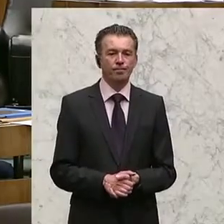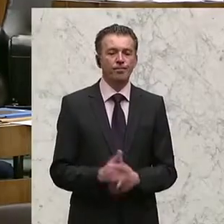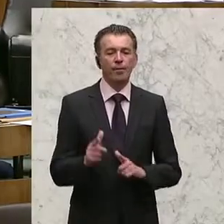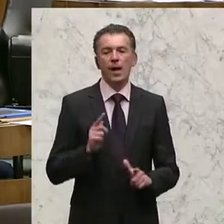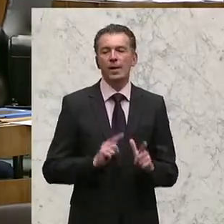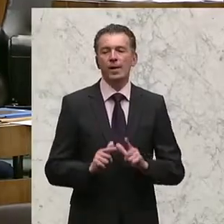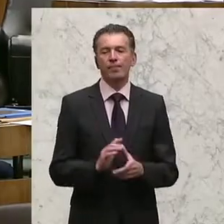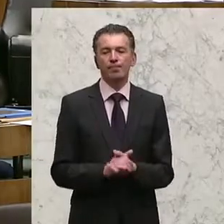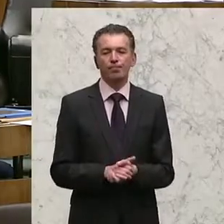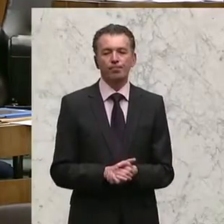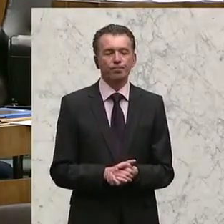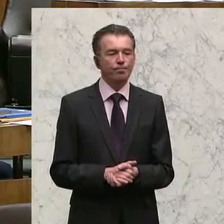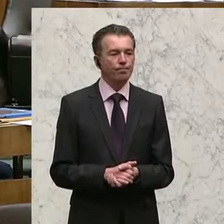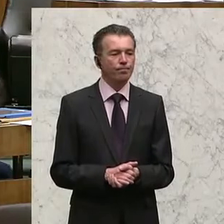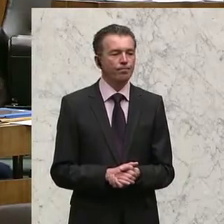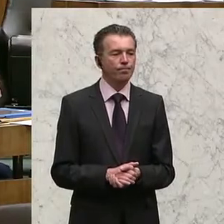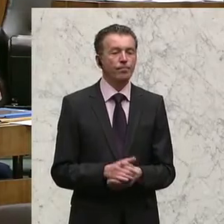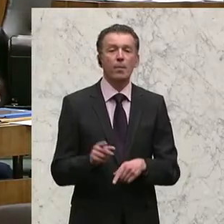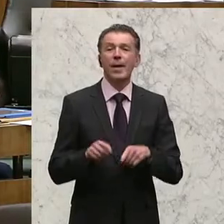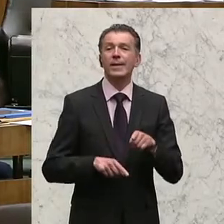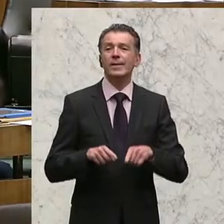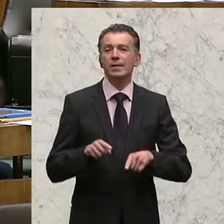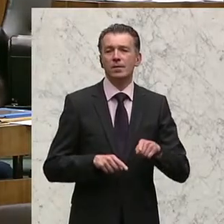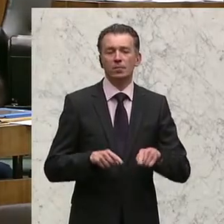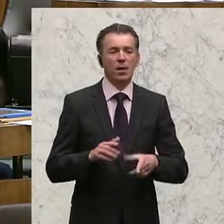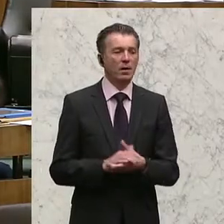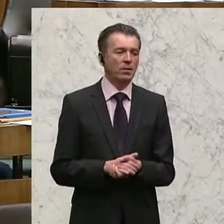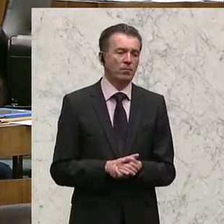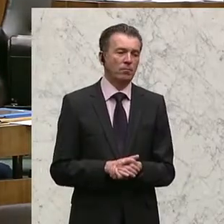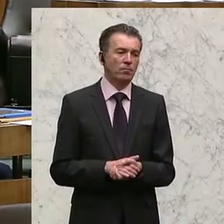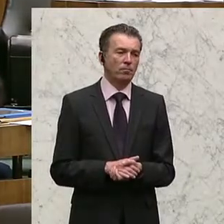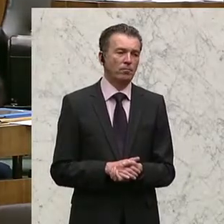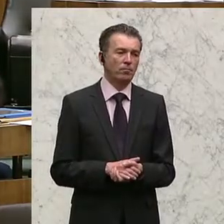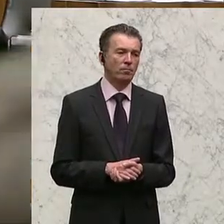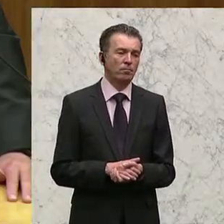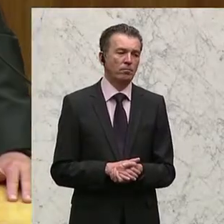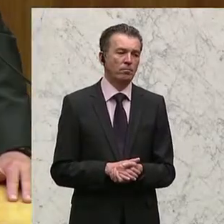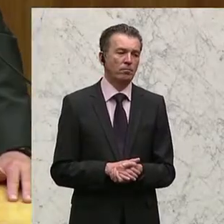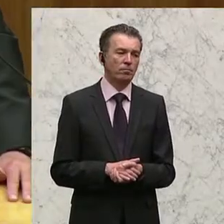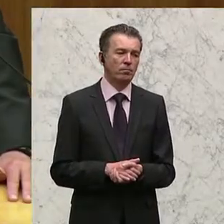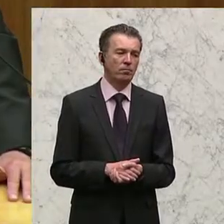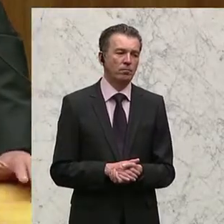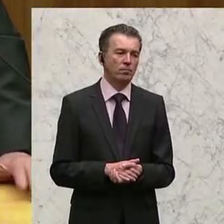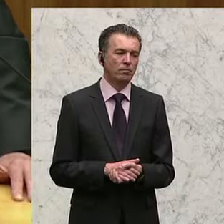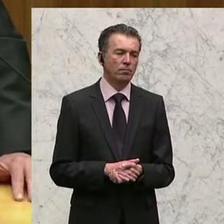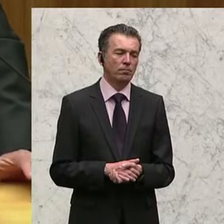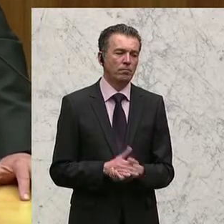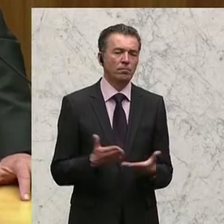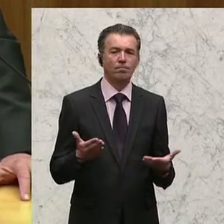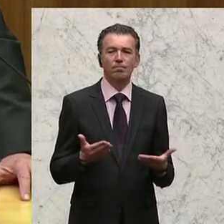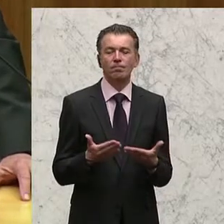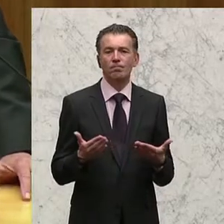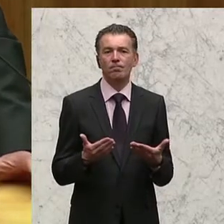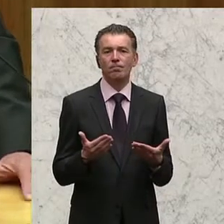Aber leider trübt manchmal der Rausch von fernsten Liebe den Blick